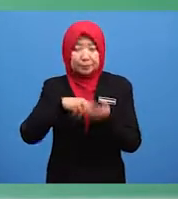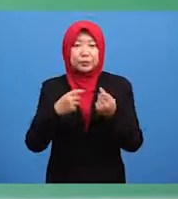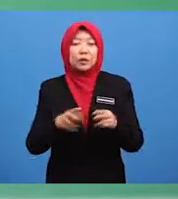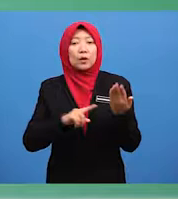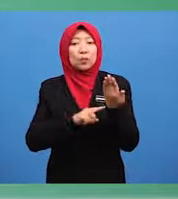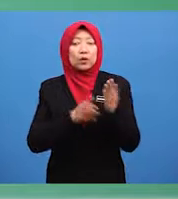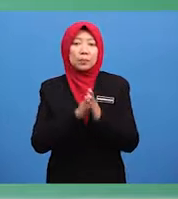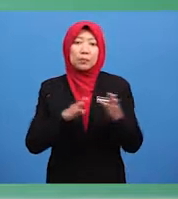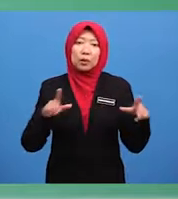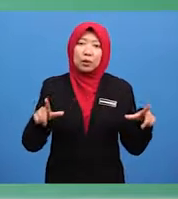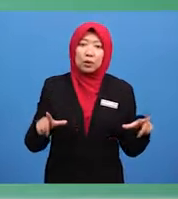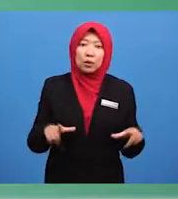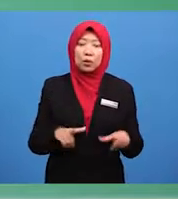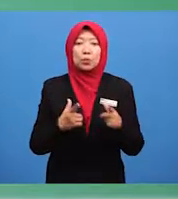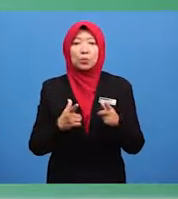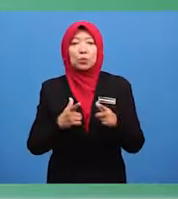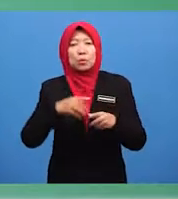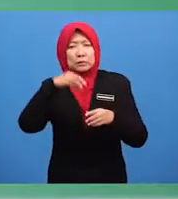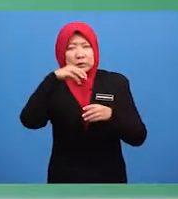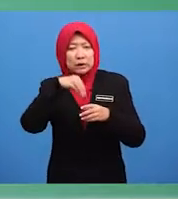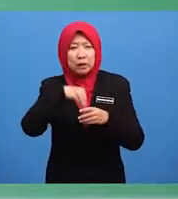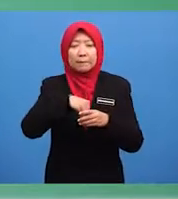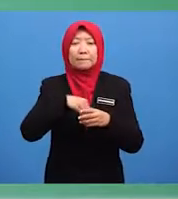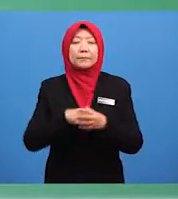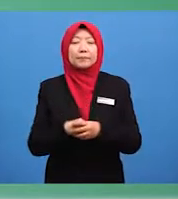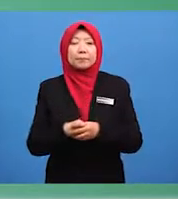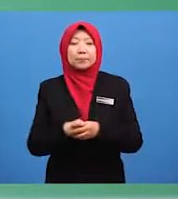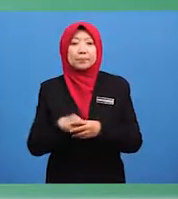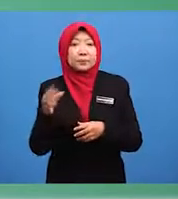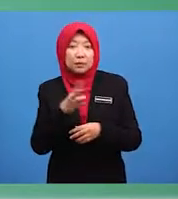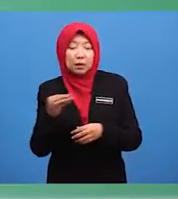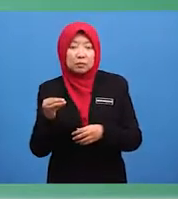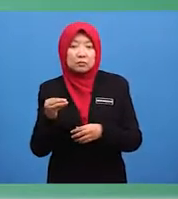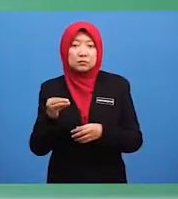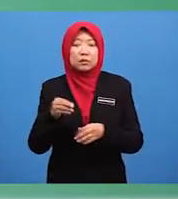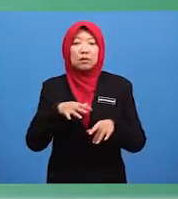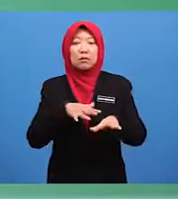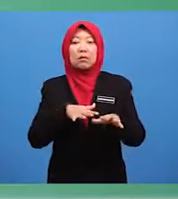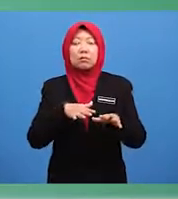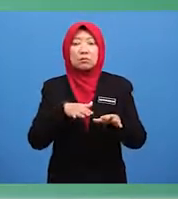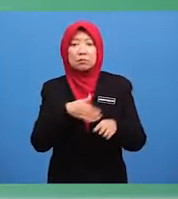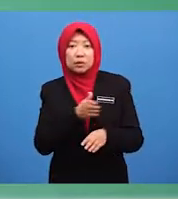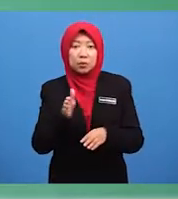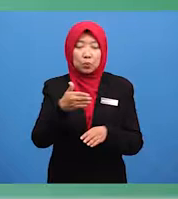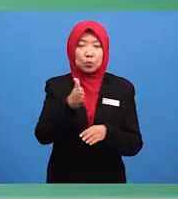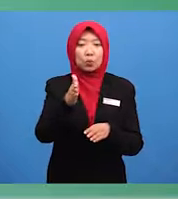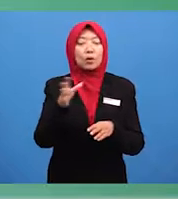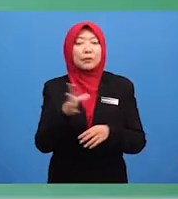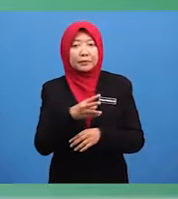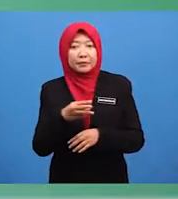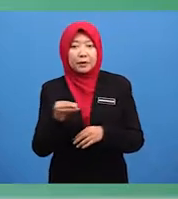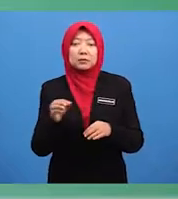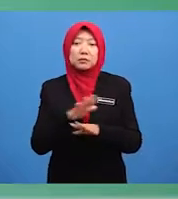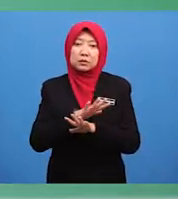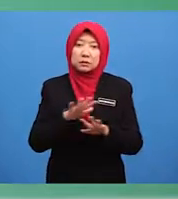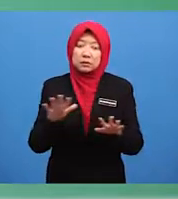mula berlaku pemendapan dan mengakibatkan aliran sungai berliku ataupun